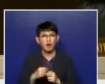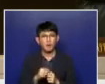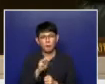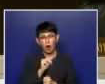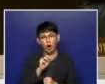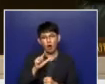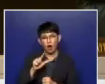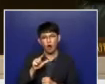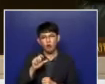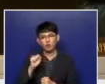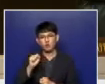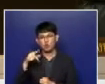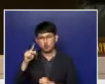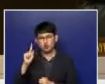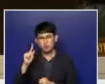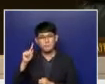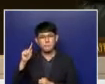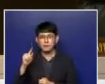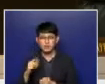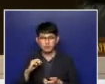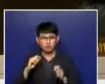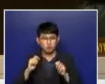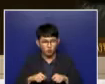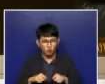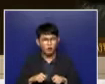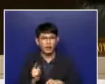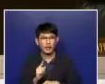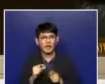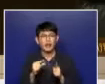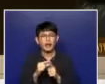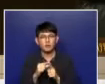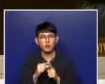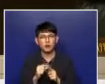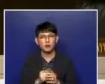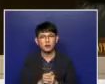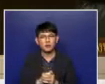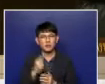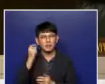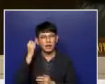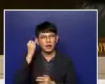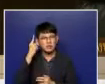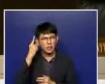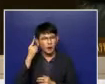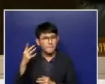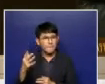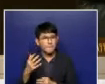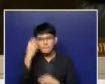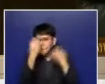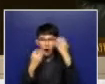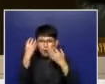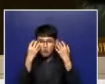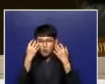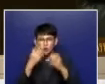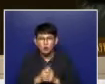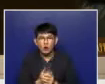เค้าก็คิดว่าถ้าจะเอาเงินไปให้กับรฟมอีก 5,000ล้านแล้วก็ไปจ่ายค่าเดินรถอีก 8,000กว่าล้านที่ค้างอยู่ในขณะนี้